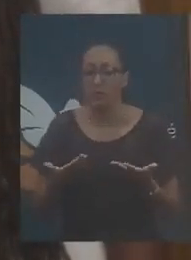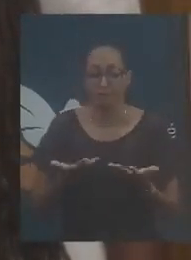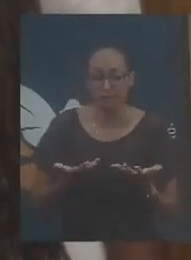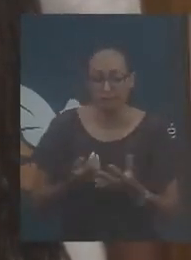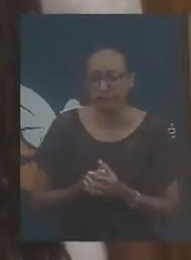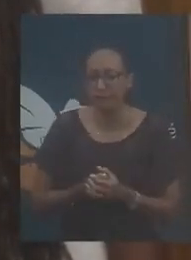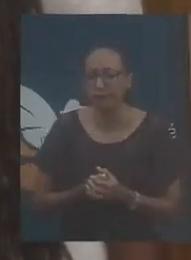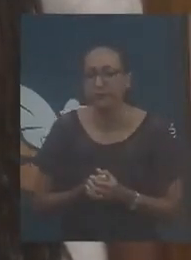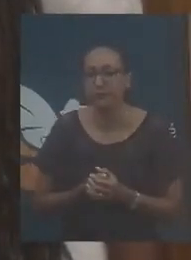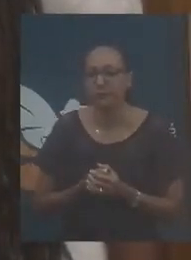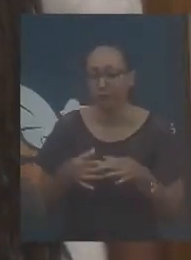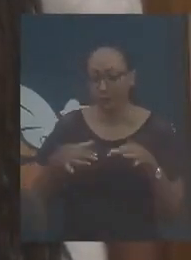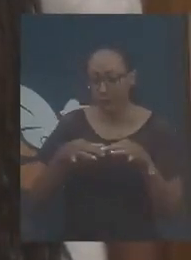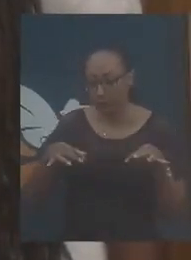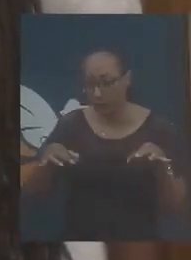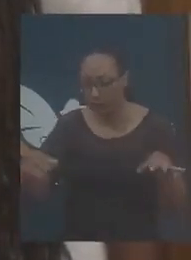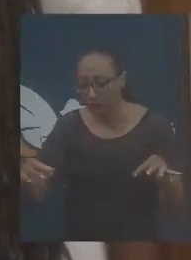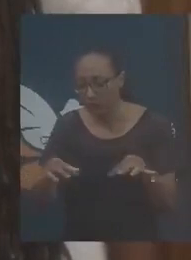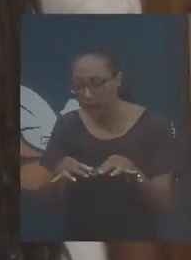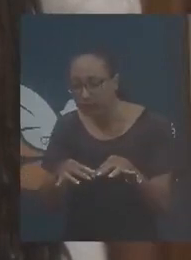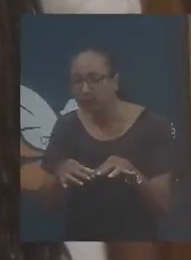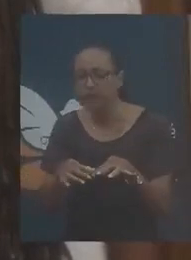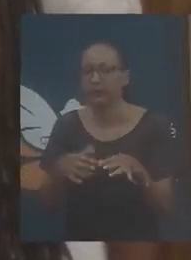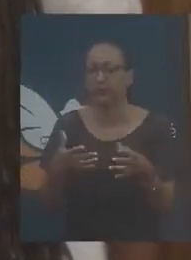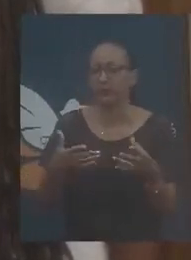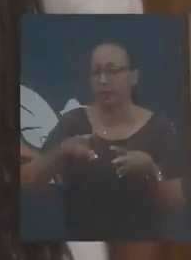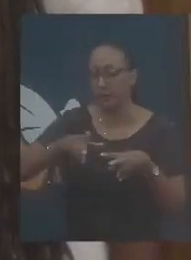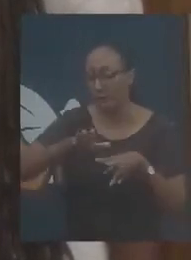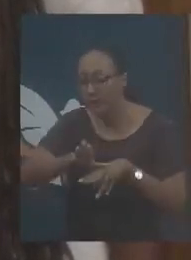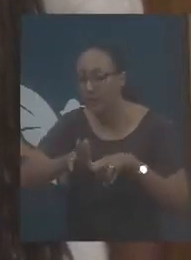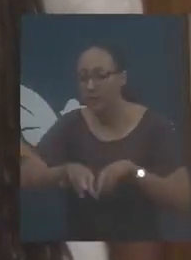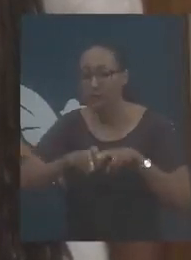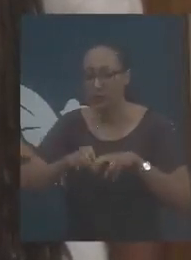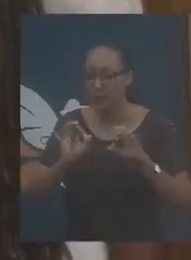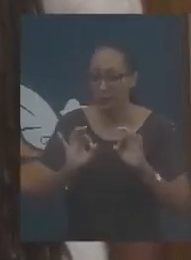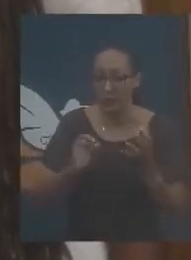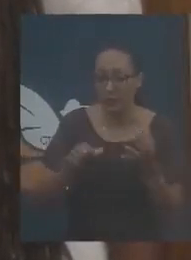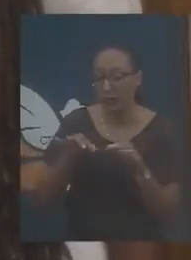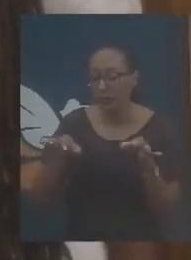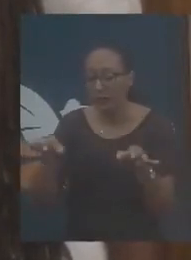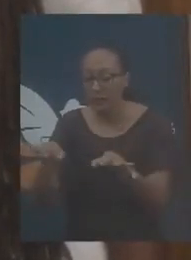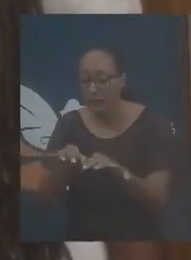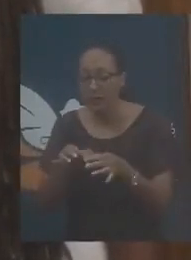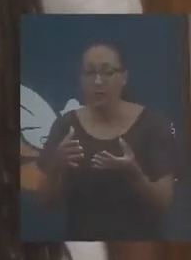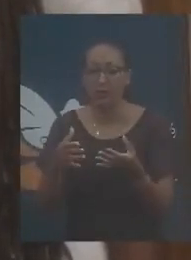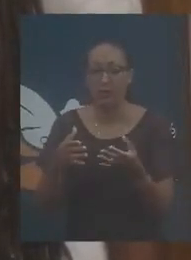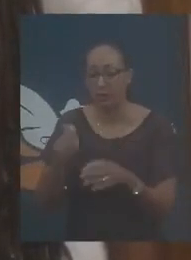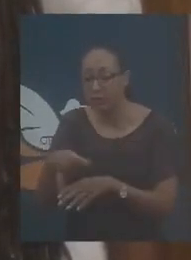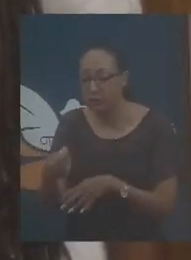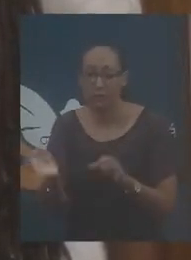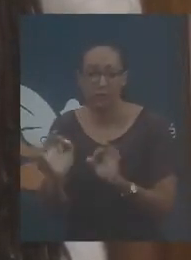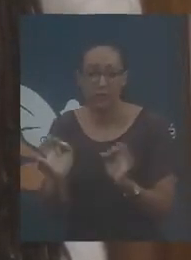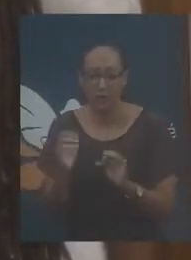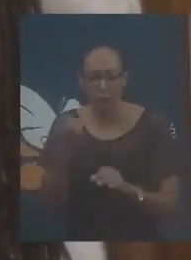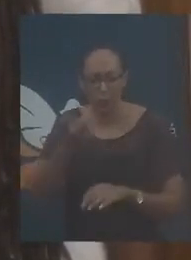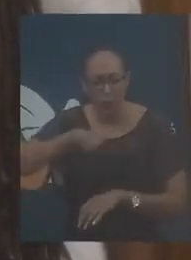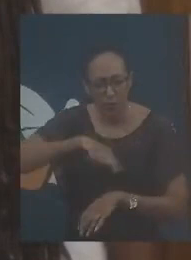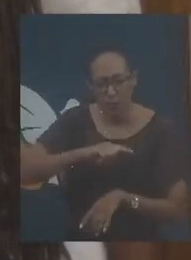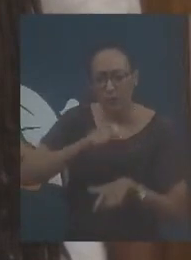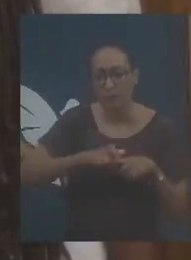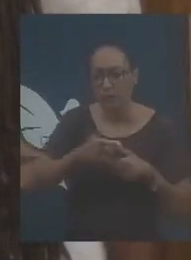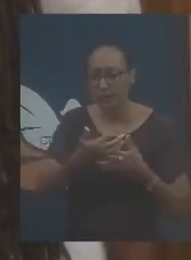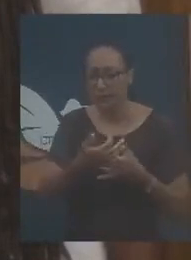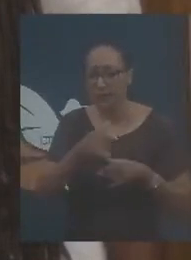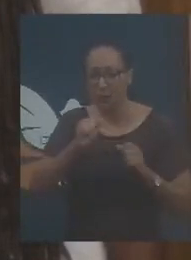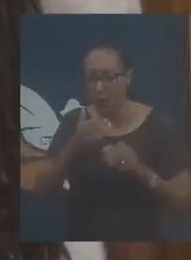plus de terres agricoles, il n'y a plus de terres naturelles. Il n'y a plus de terres pour que nous-mêmes, Martiniquais, nous puissions construire.